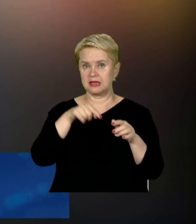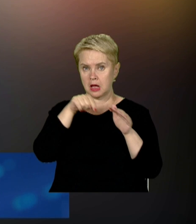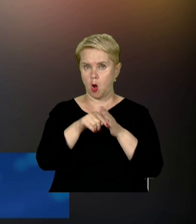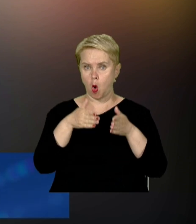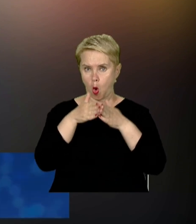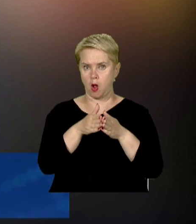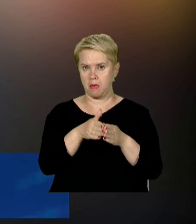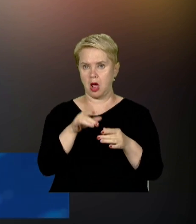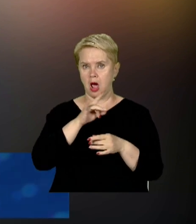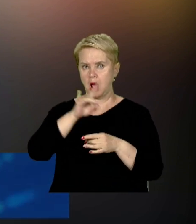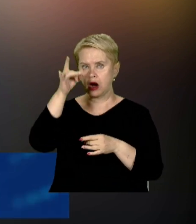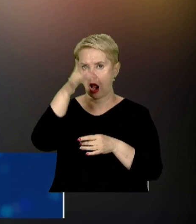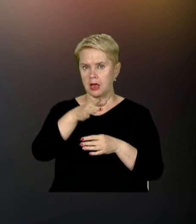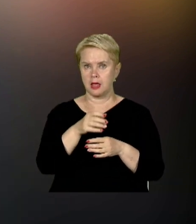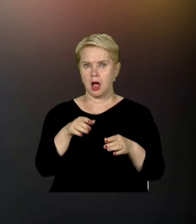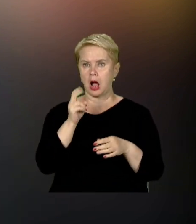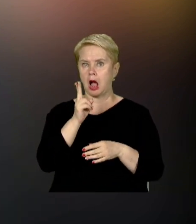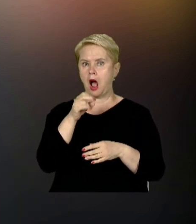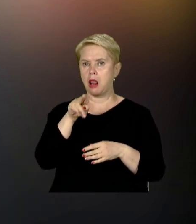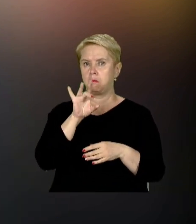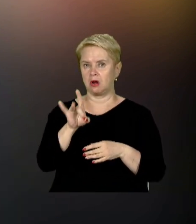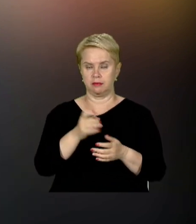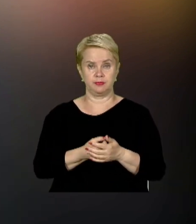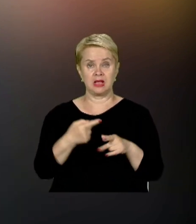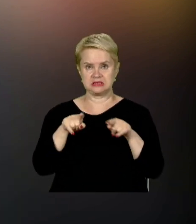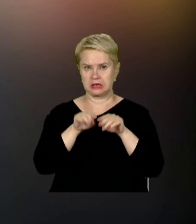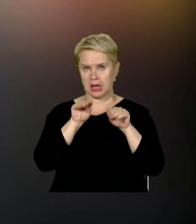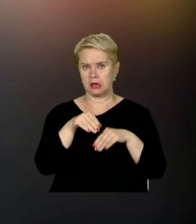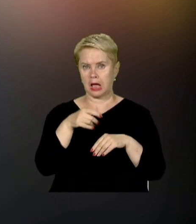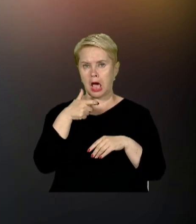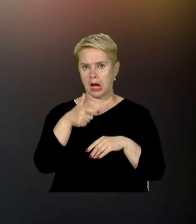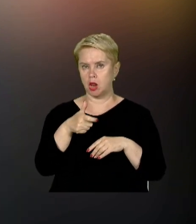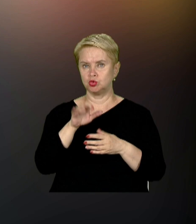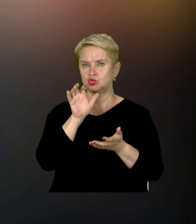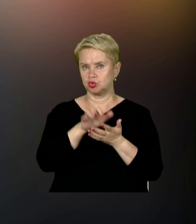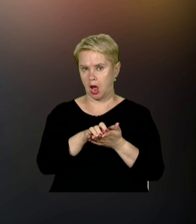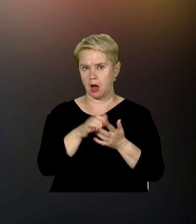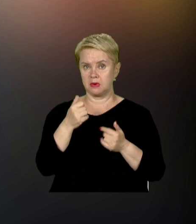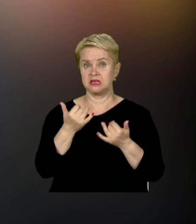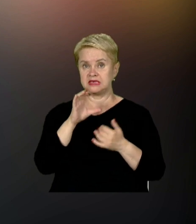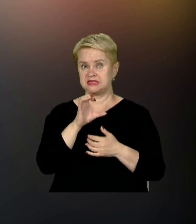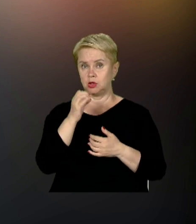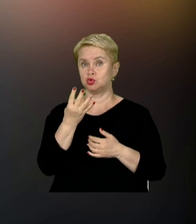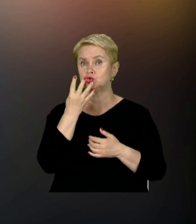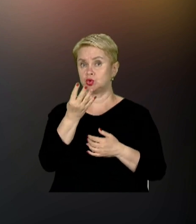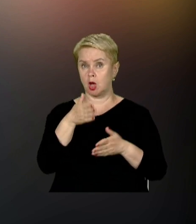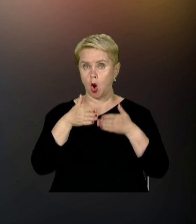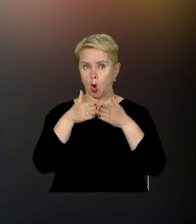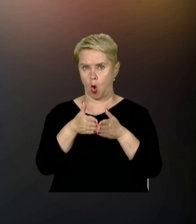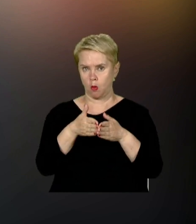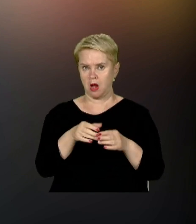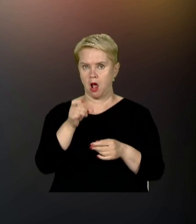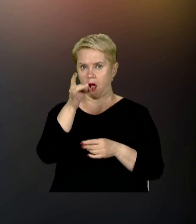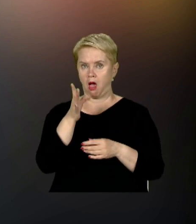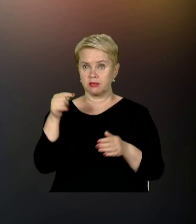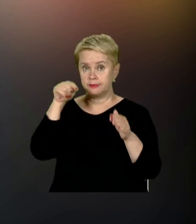ракети морського базування типу «Калібр». За даними Генерального штабу, наразі це 4 кораблі-носії